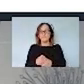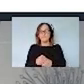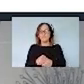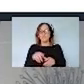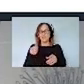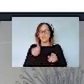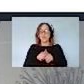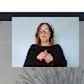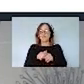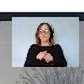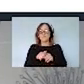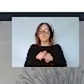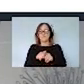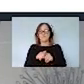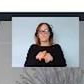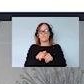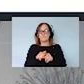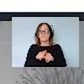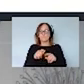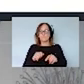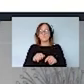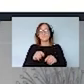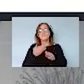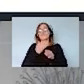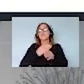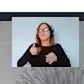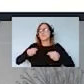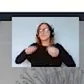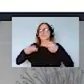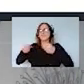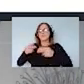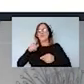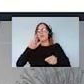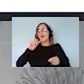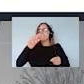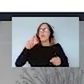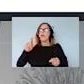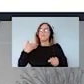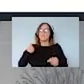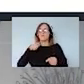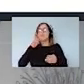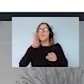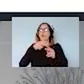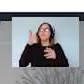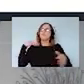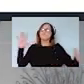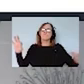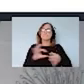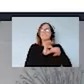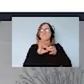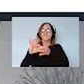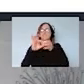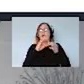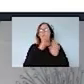I tak jak tu już tutaj też się pojawiło na tym webinarze wcześniej w wypowiedziach Kamila, że ona się gdzieś tam łączy nam i z